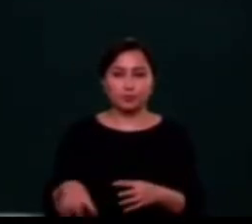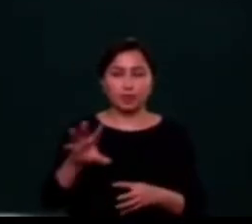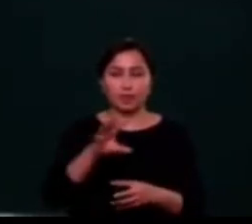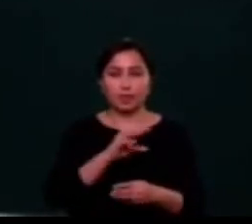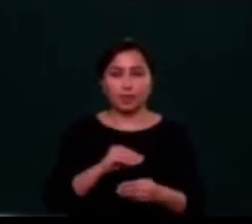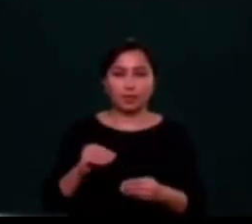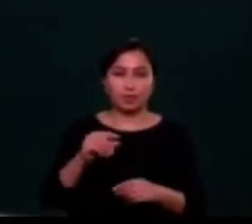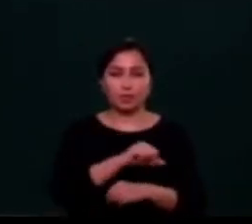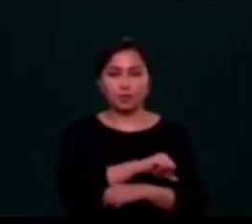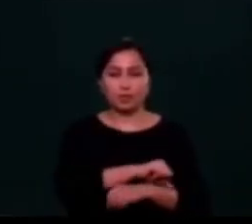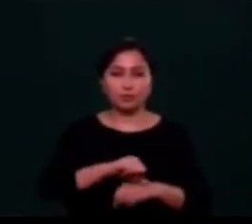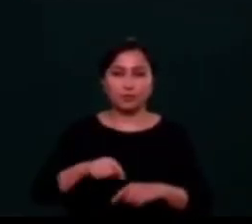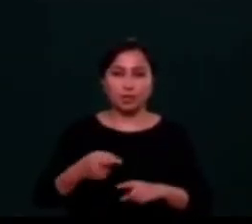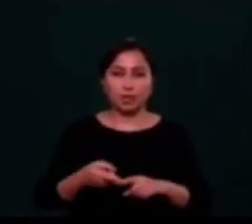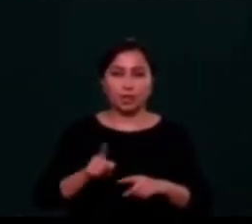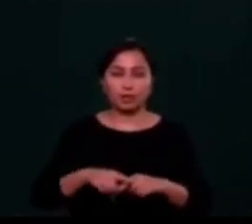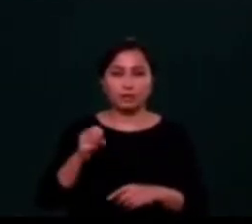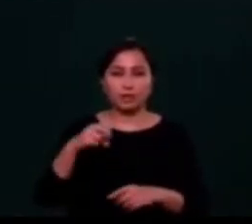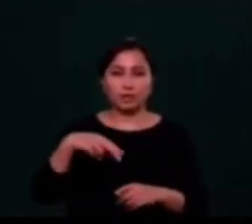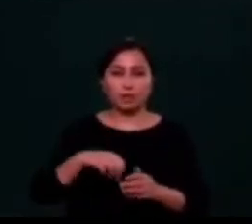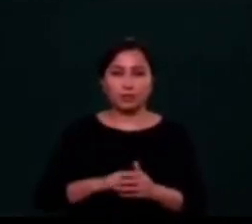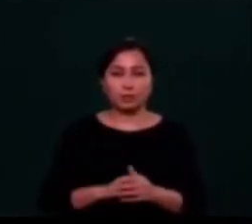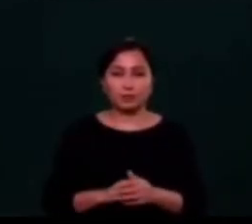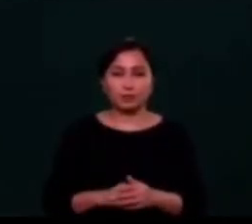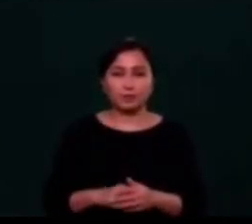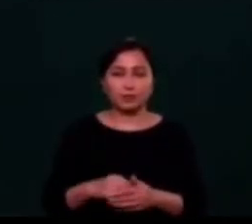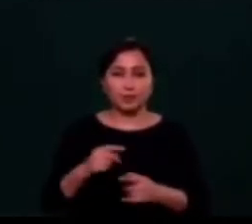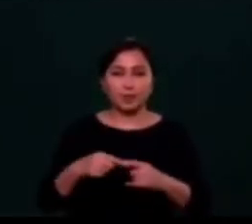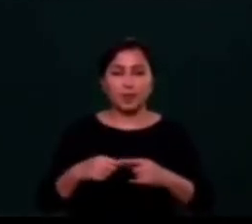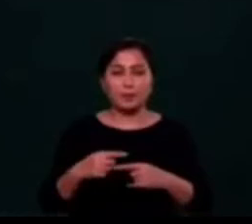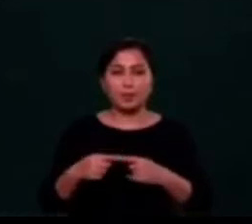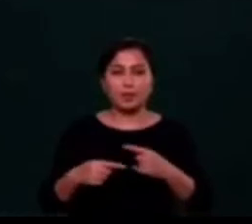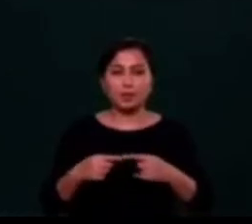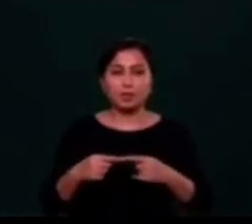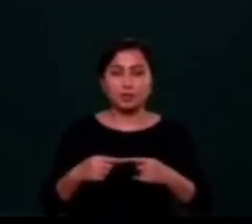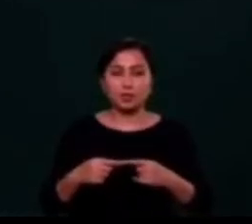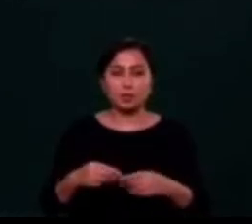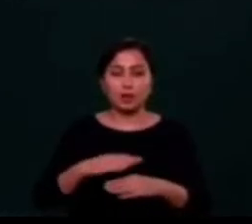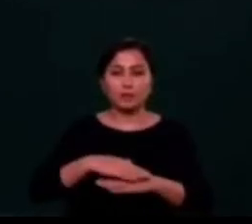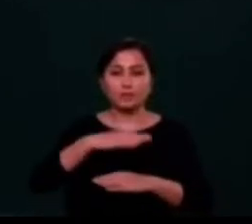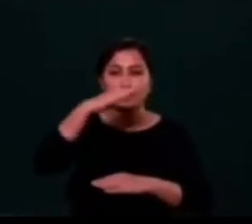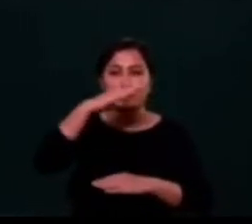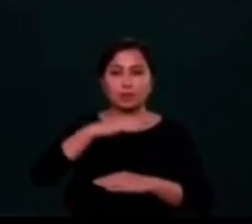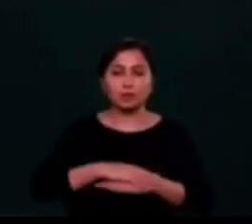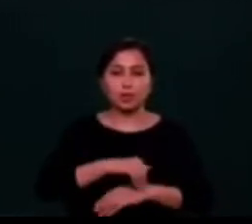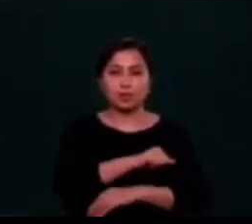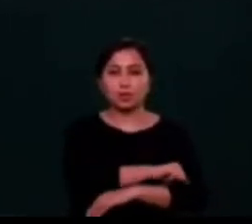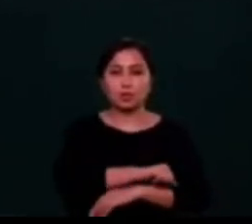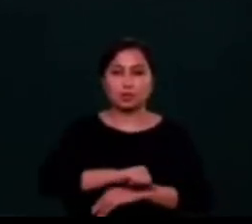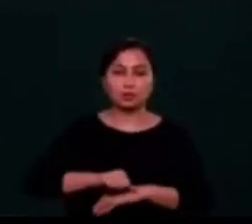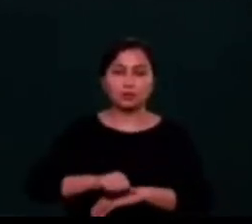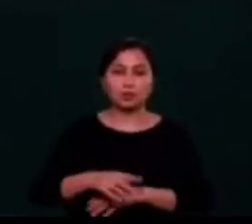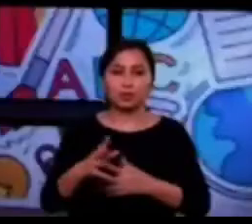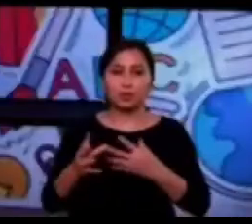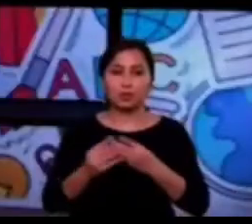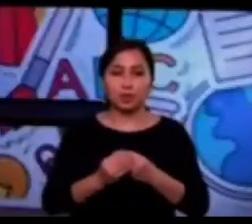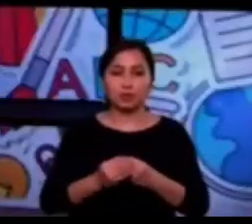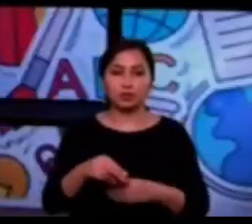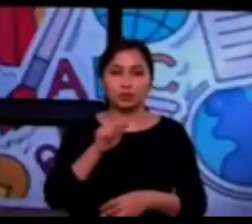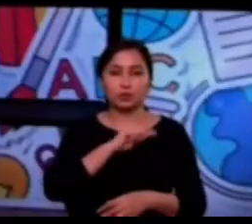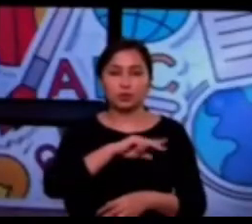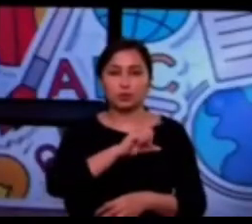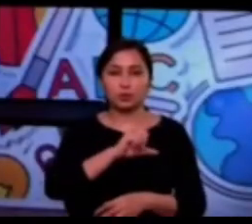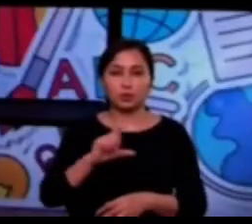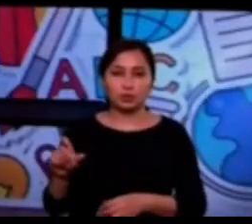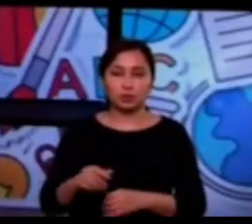все линии этого элемента пересекаются на верхней линеечке нашей рабочей